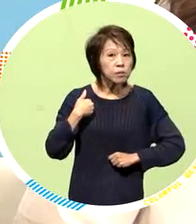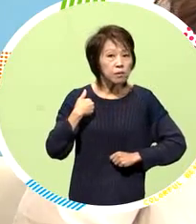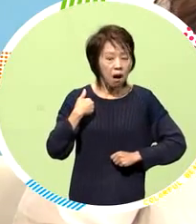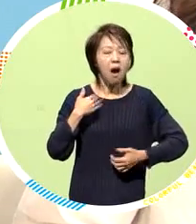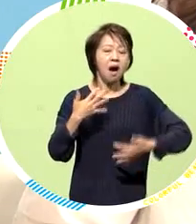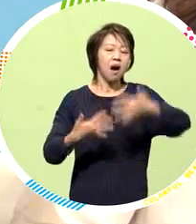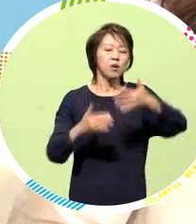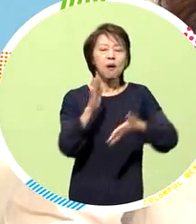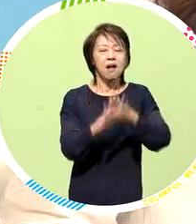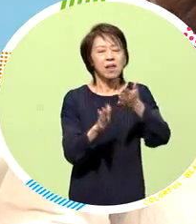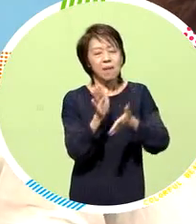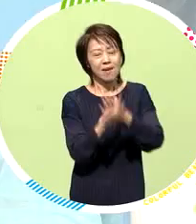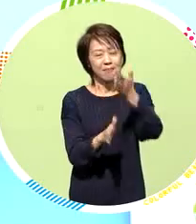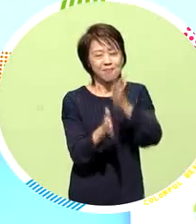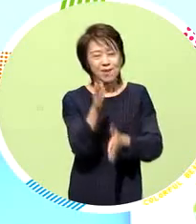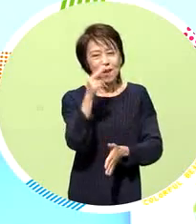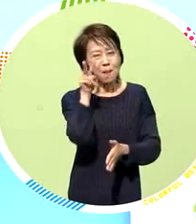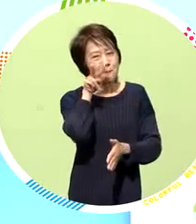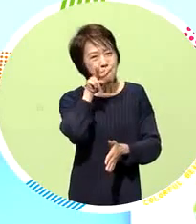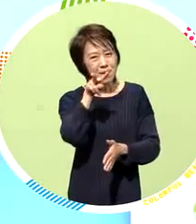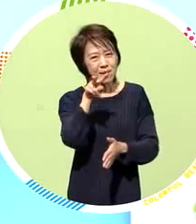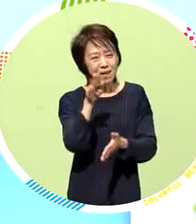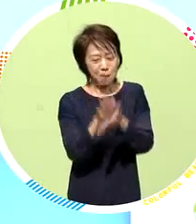てもう1回チェックしますんでね